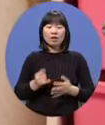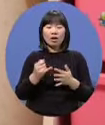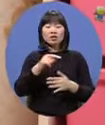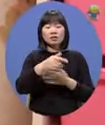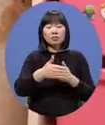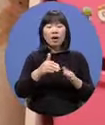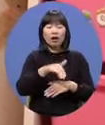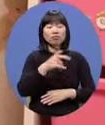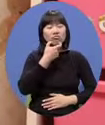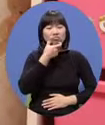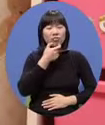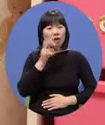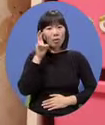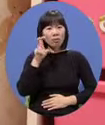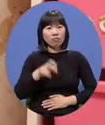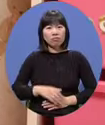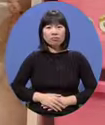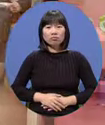가기 싫은가 보지.